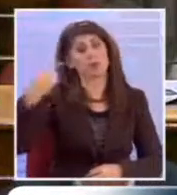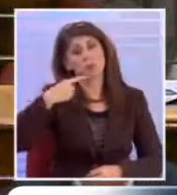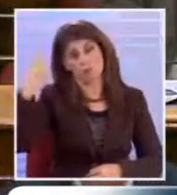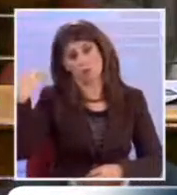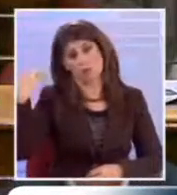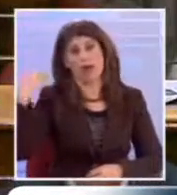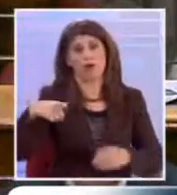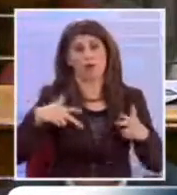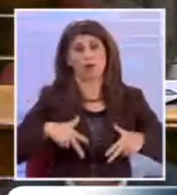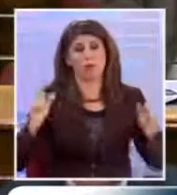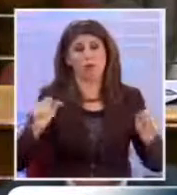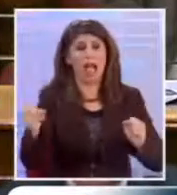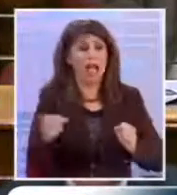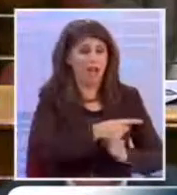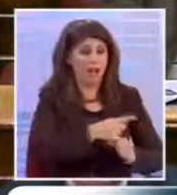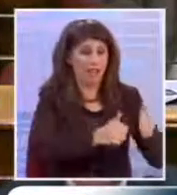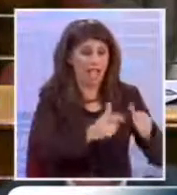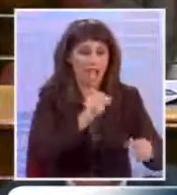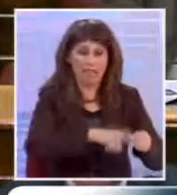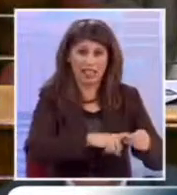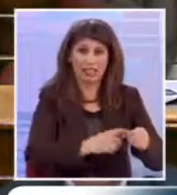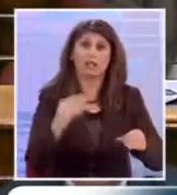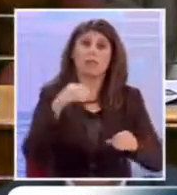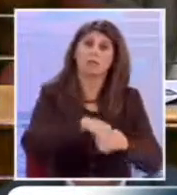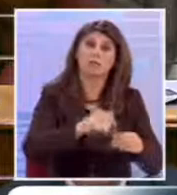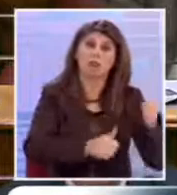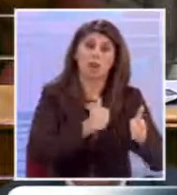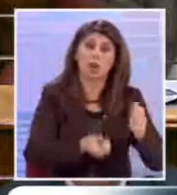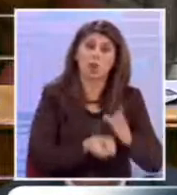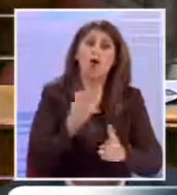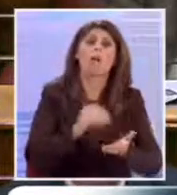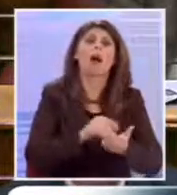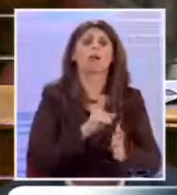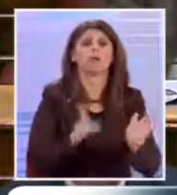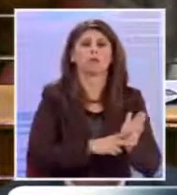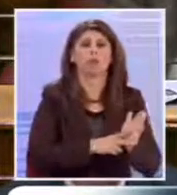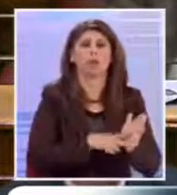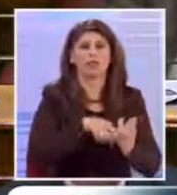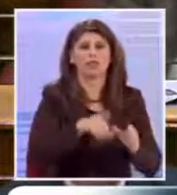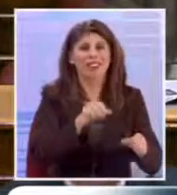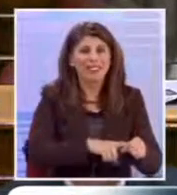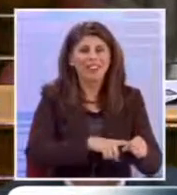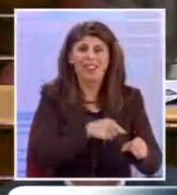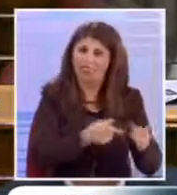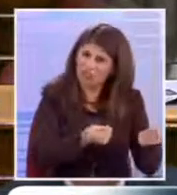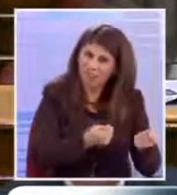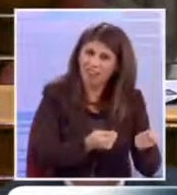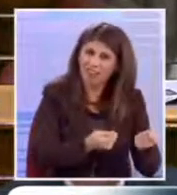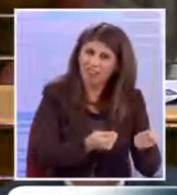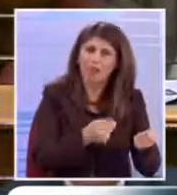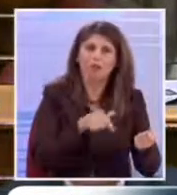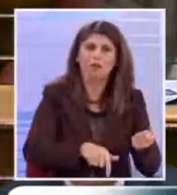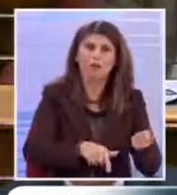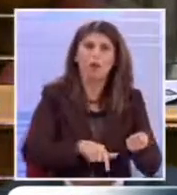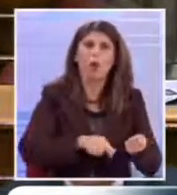αυτές οι εταιρείες δεν θα λάβουν μέρος σε άλλους διαγωνισμούς. Αυτή η εταιρεία λοιπόν που προέβη σε αυτή την ενέργεια τότε, σήμερα πήρε ολόκληρο